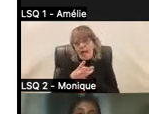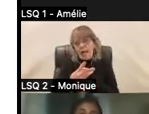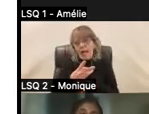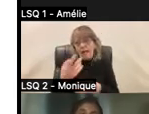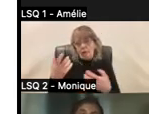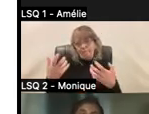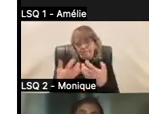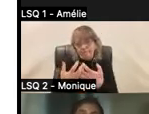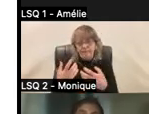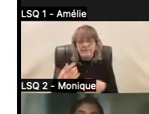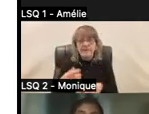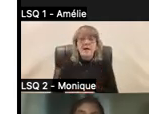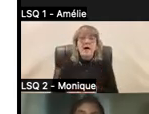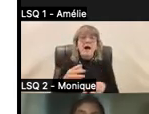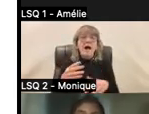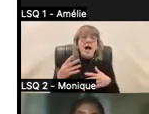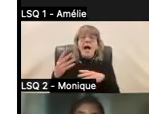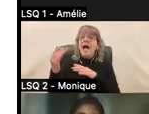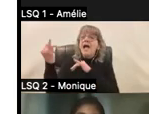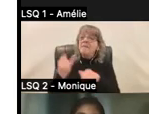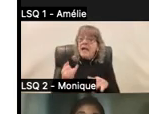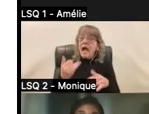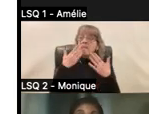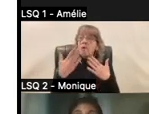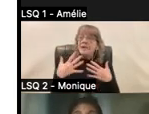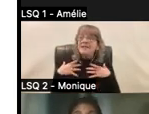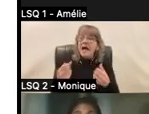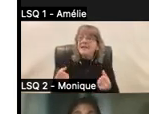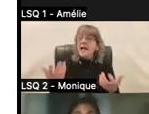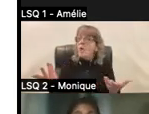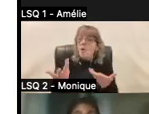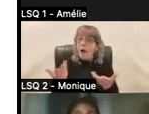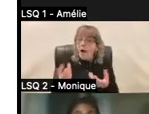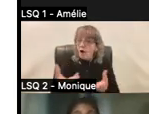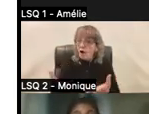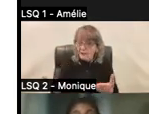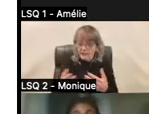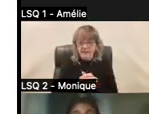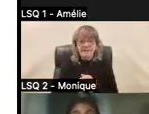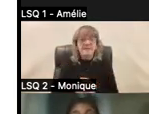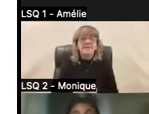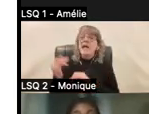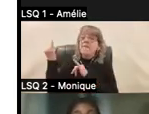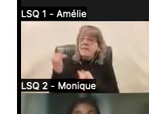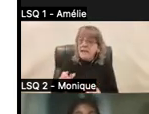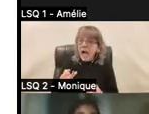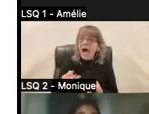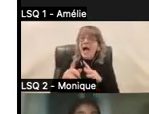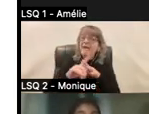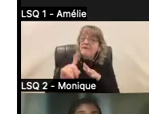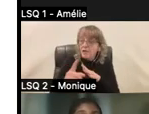Parlons de l'effet immigrant en bonne santé. Les immigrants et les réfugiés nouvellement